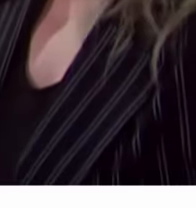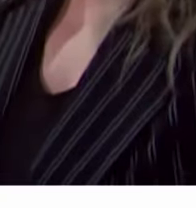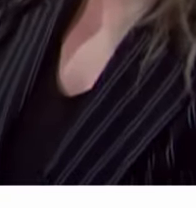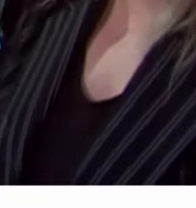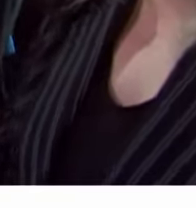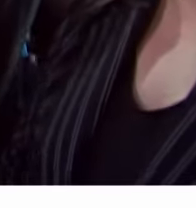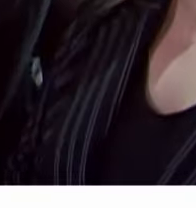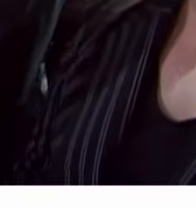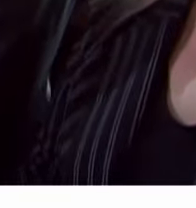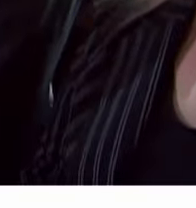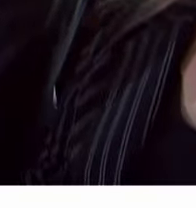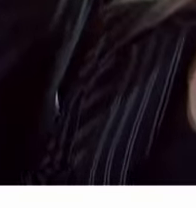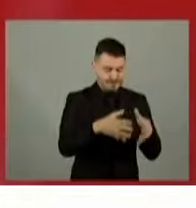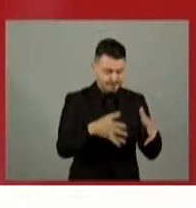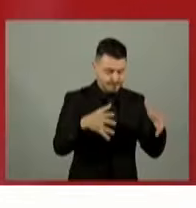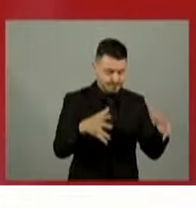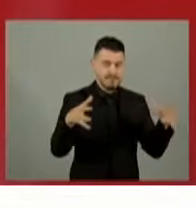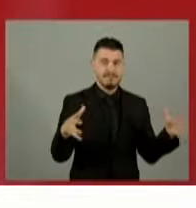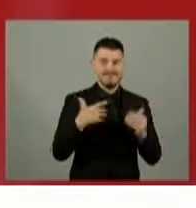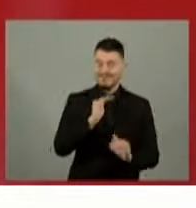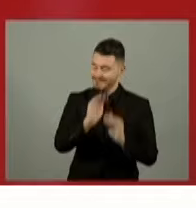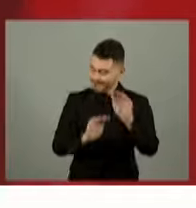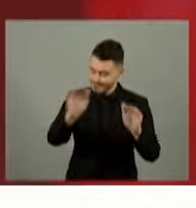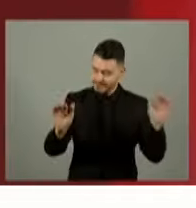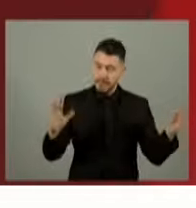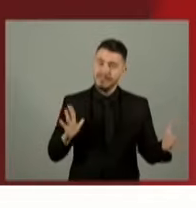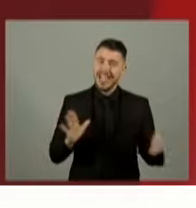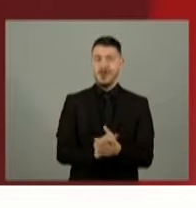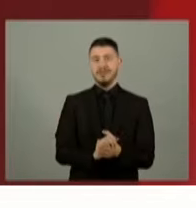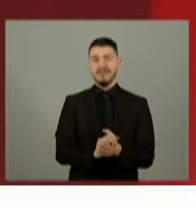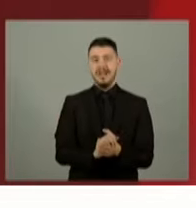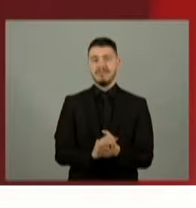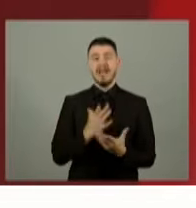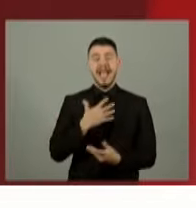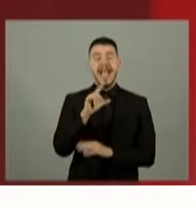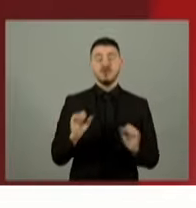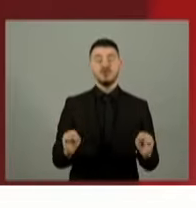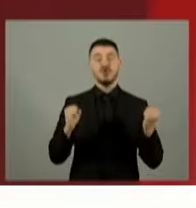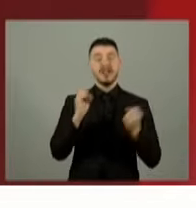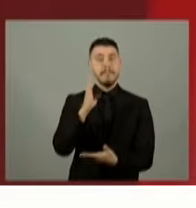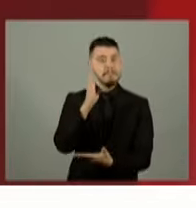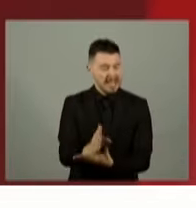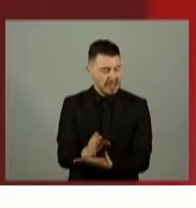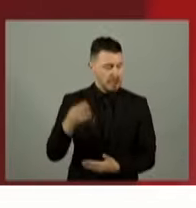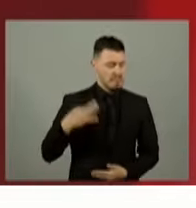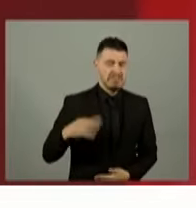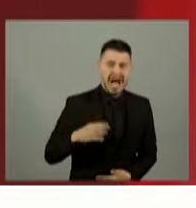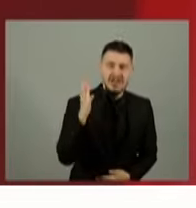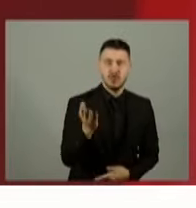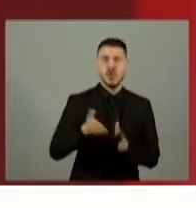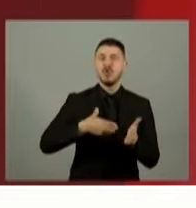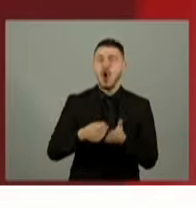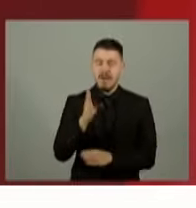την επόμενη μέρα. Δεν θα εξαρτηθεί και από το εκλογικό αποτέλεσμα κατά πόσο θα είναι καθαρό ή όχι. Ο κύριος Τσίπρας παίρνει και ένα ρίσκο εάν